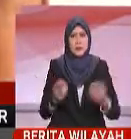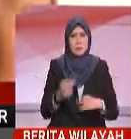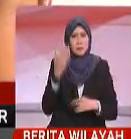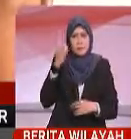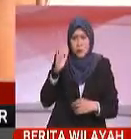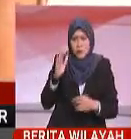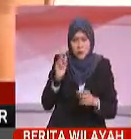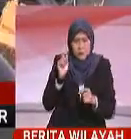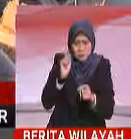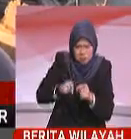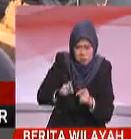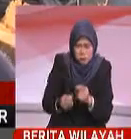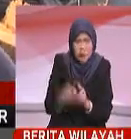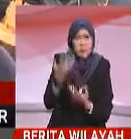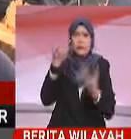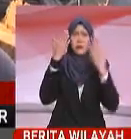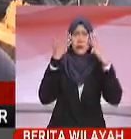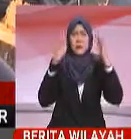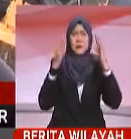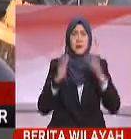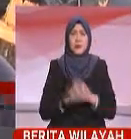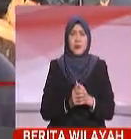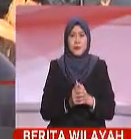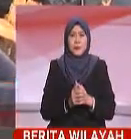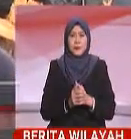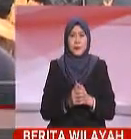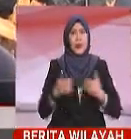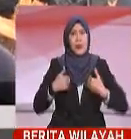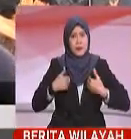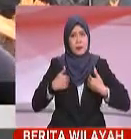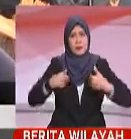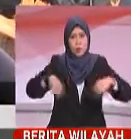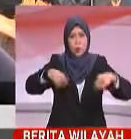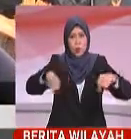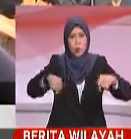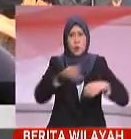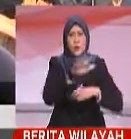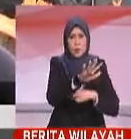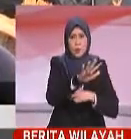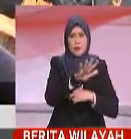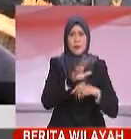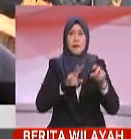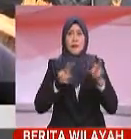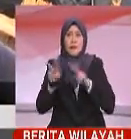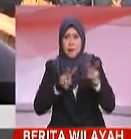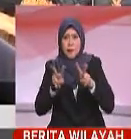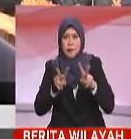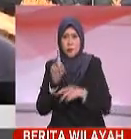bakar tak bakar. Kedai tu kira motor tu 5 buah. Kereta seputih, bin seputih.